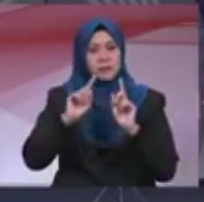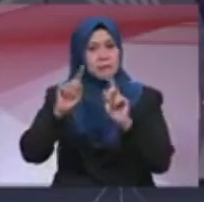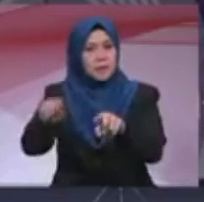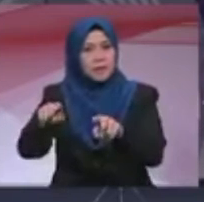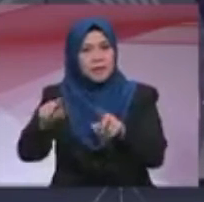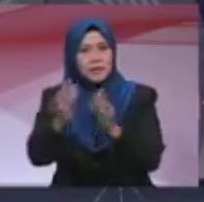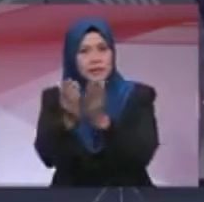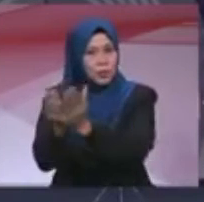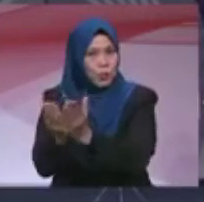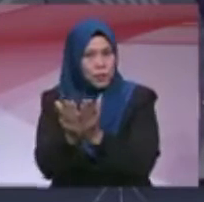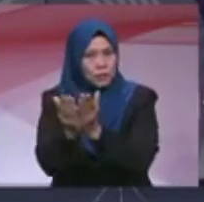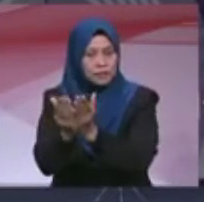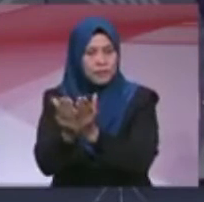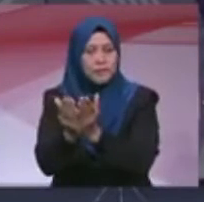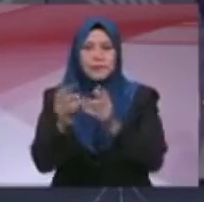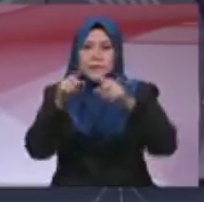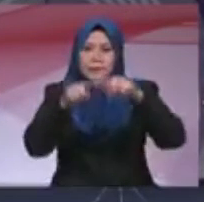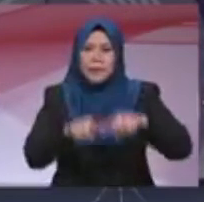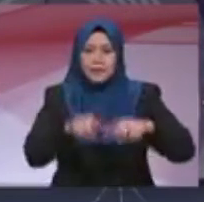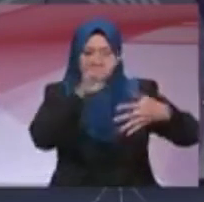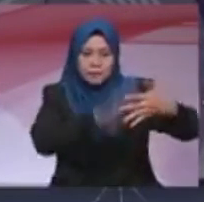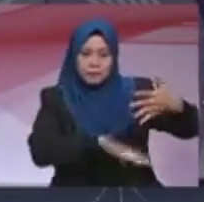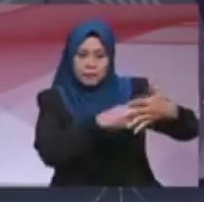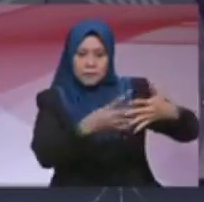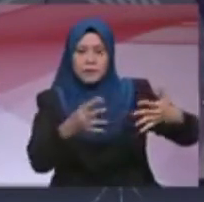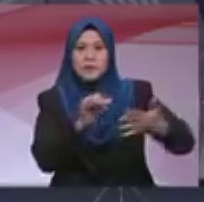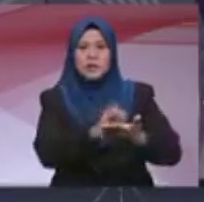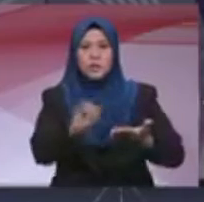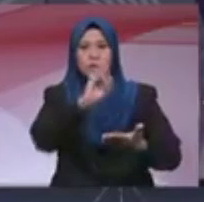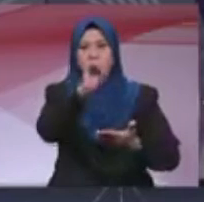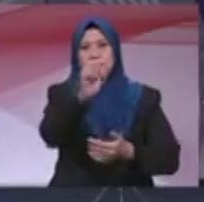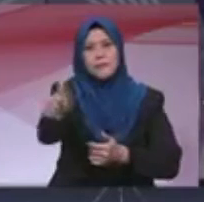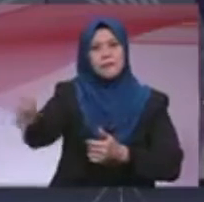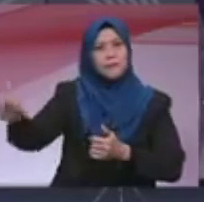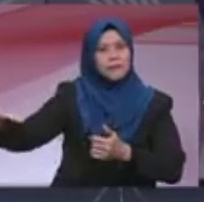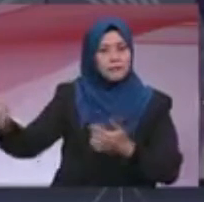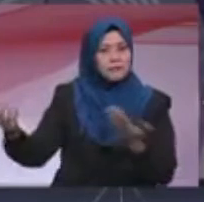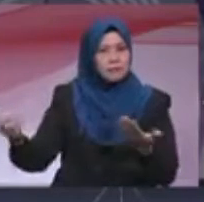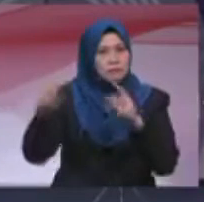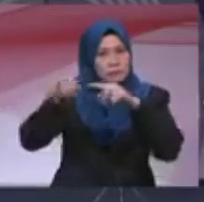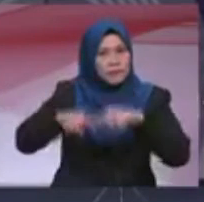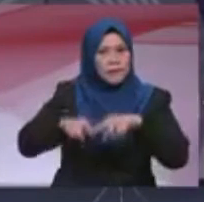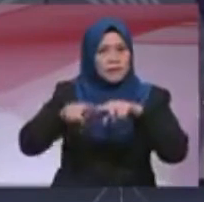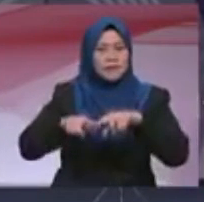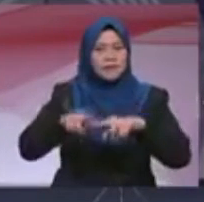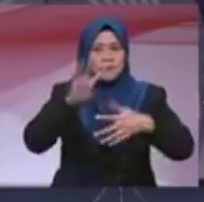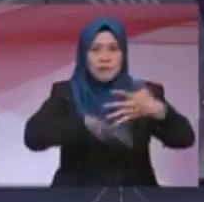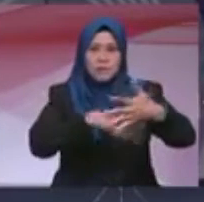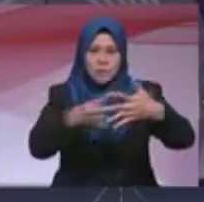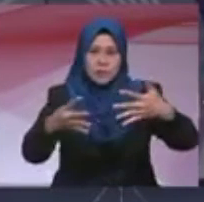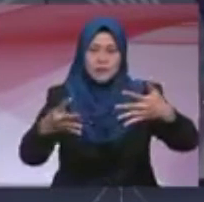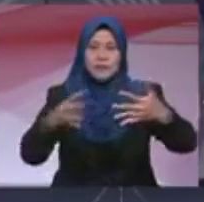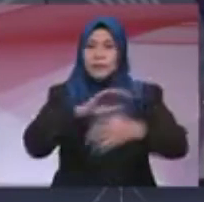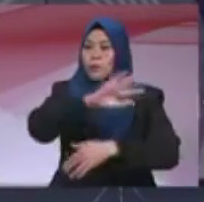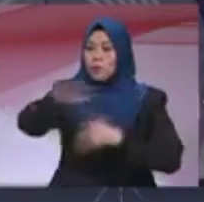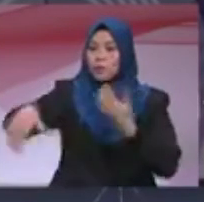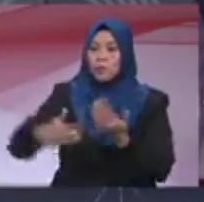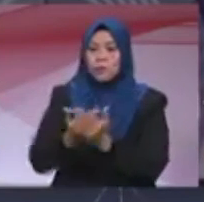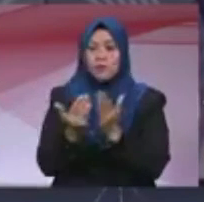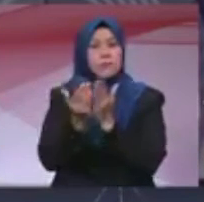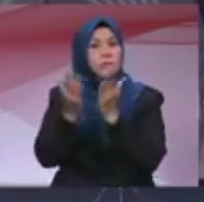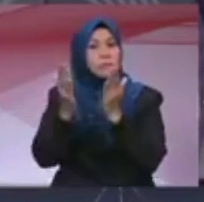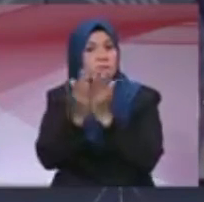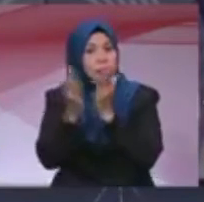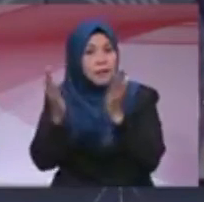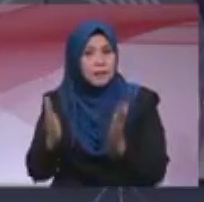adalah berdasarkan takwim institusi masing-masing. Maknanya untuk sekolah, semua murid